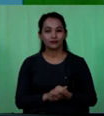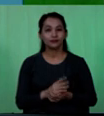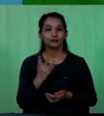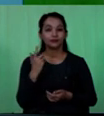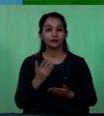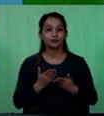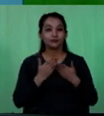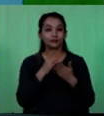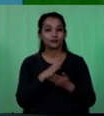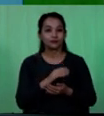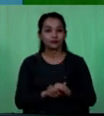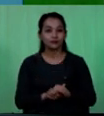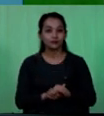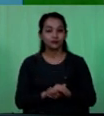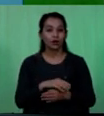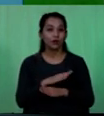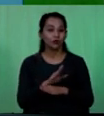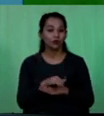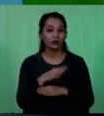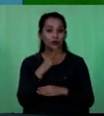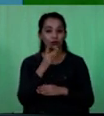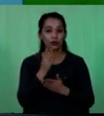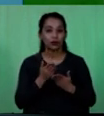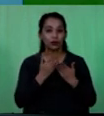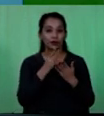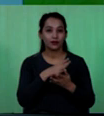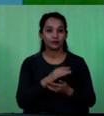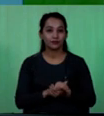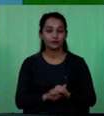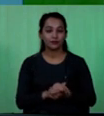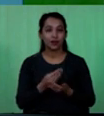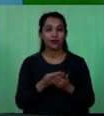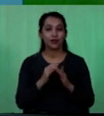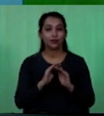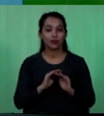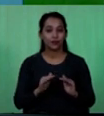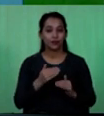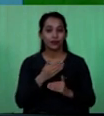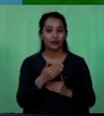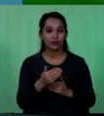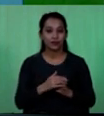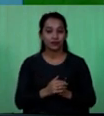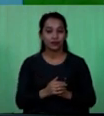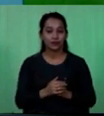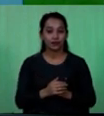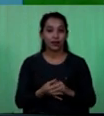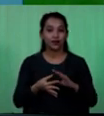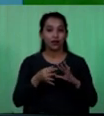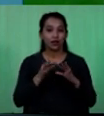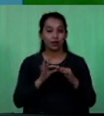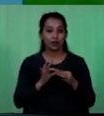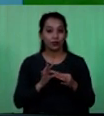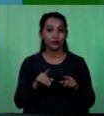Qachon o'qidilar? Bo'sh vaqtlarida o'qidilar. Mana aziz o'quvchilar, sizlar ham ushbu